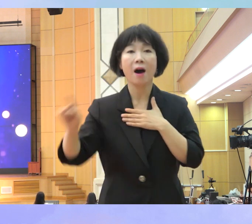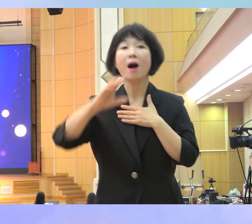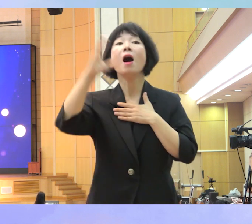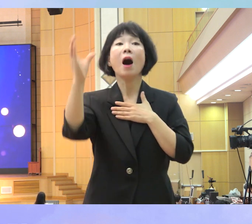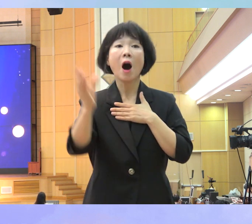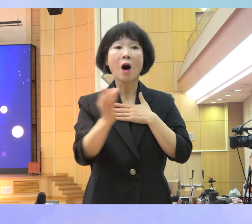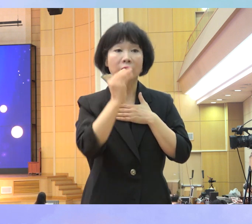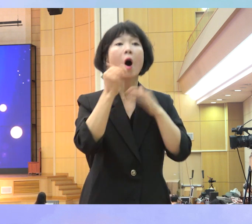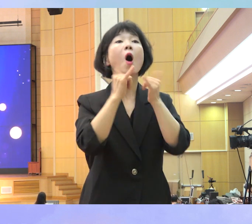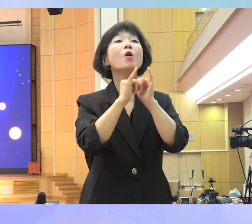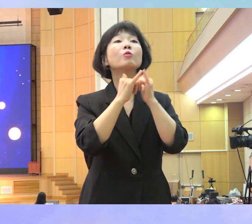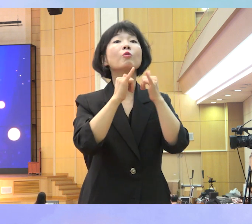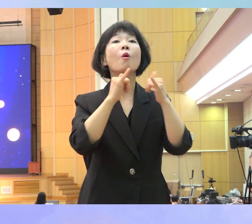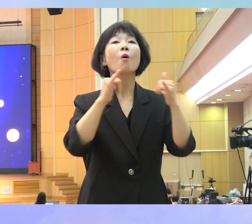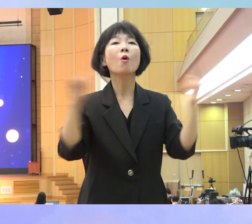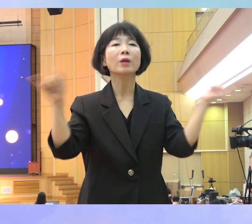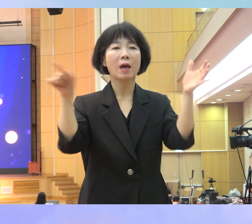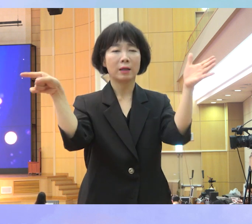전하리라.